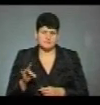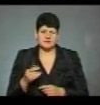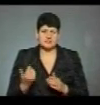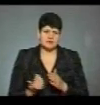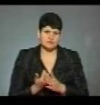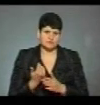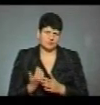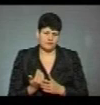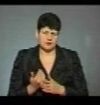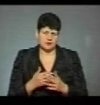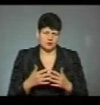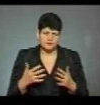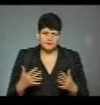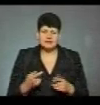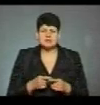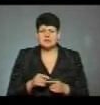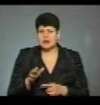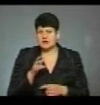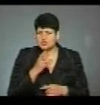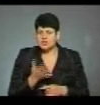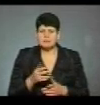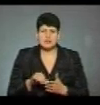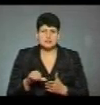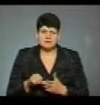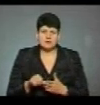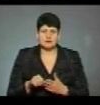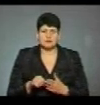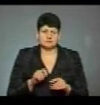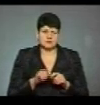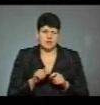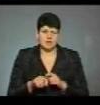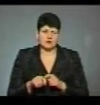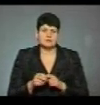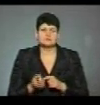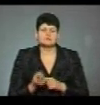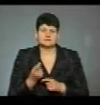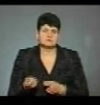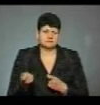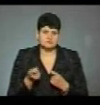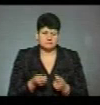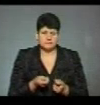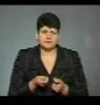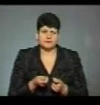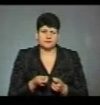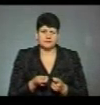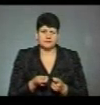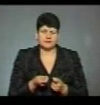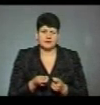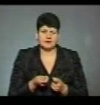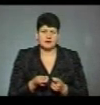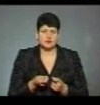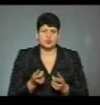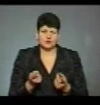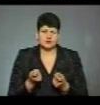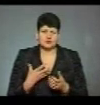психоактивні речовини. На даний час нашими представниками відстежуються канали надходження тих наркотичних та психотропних речовин. Залучив до своєї